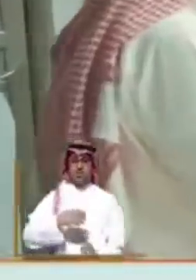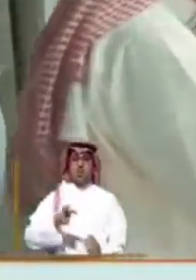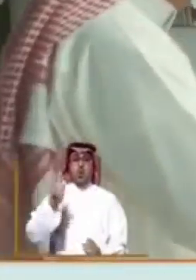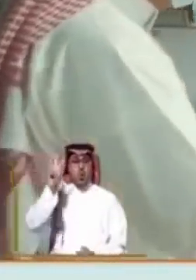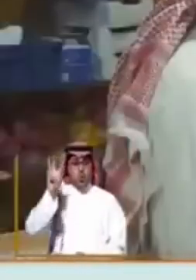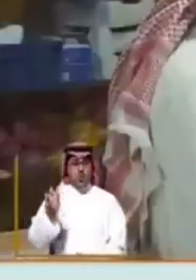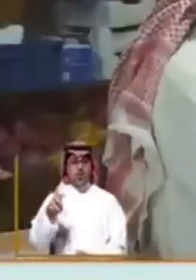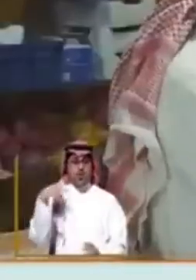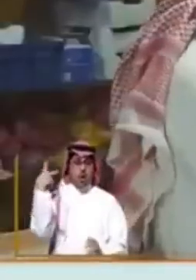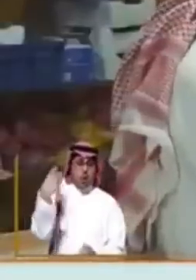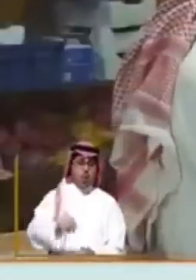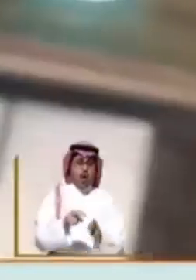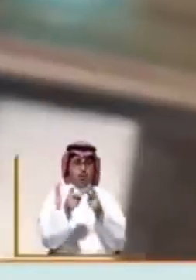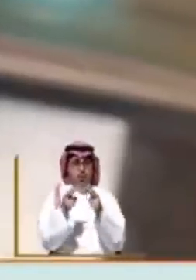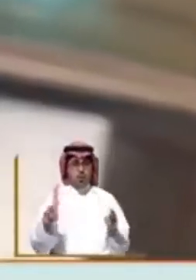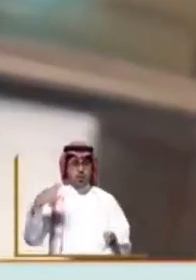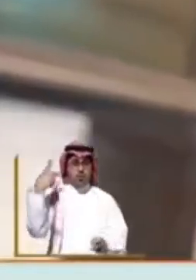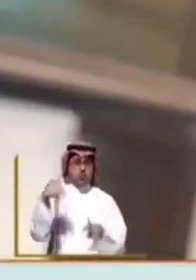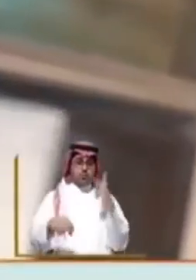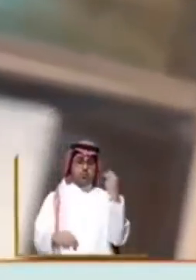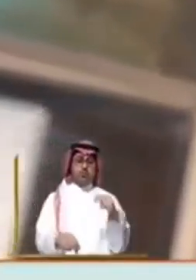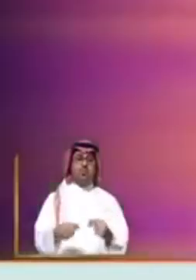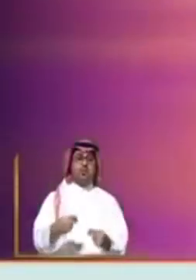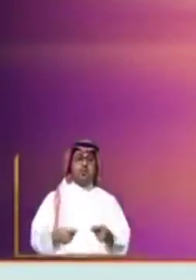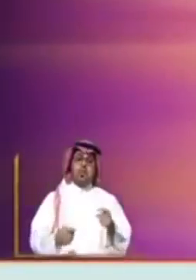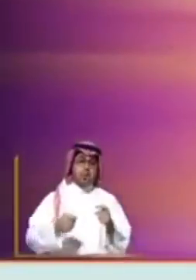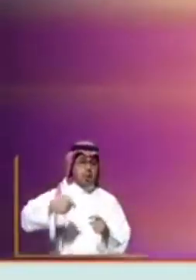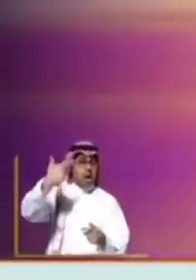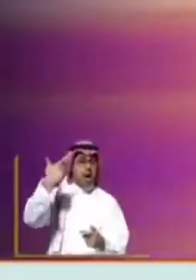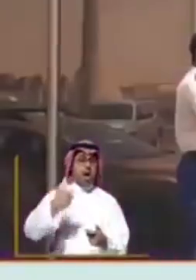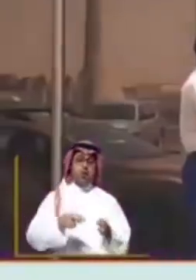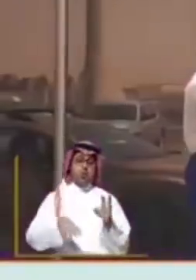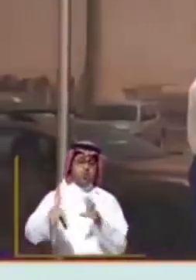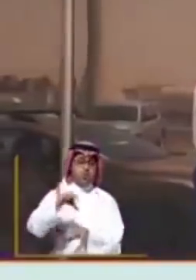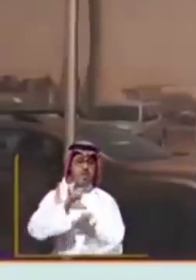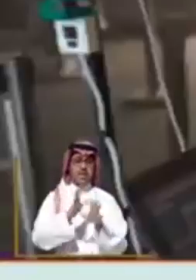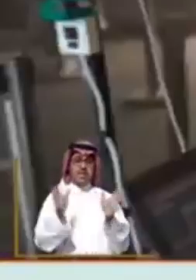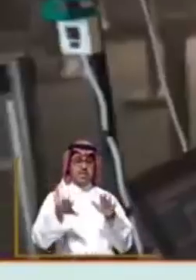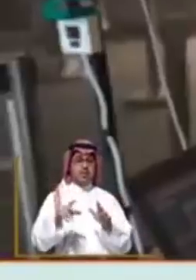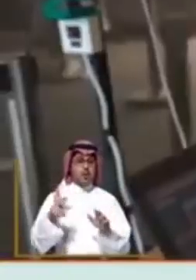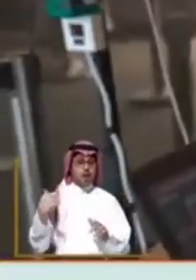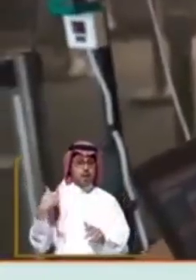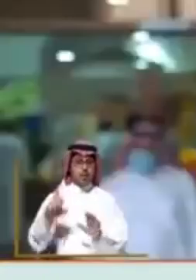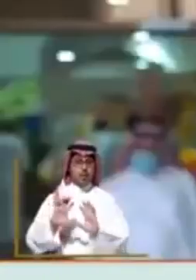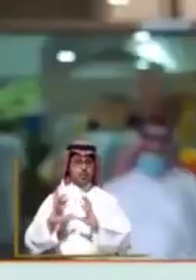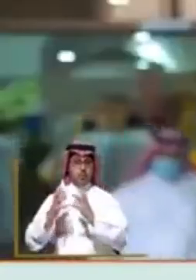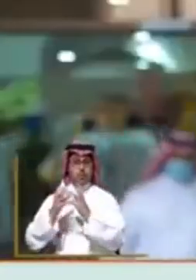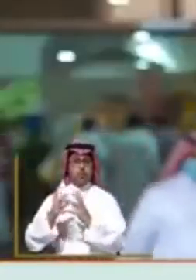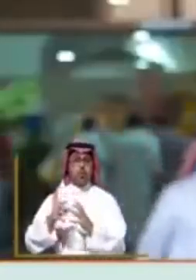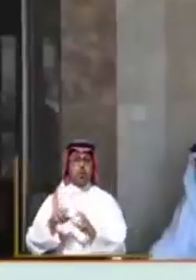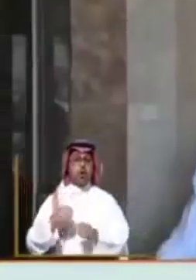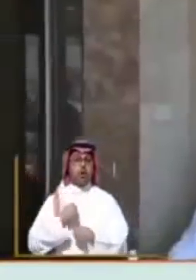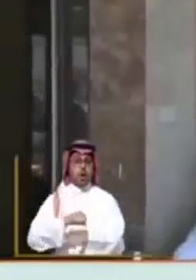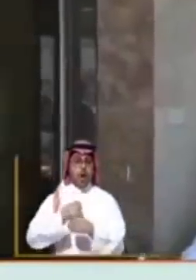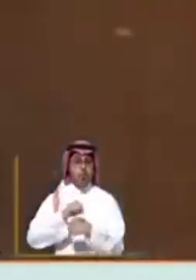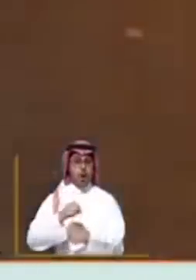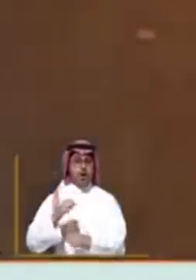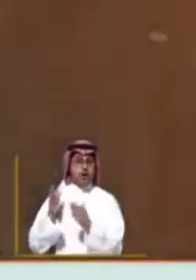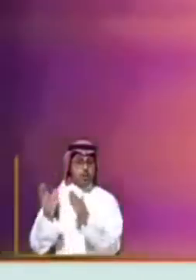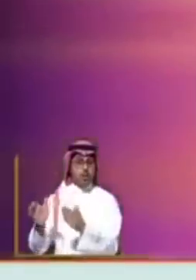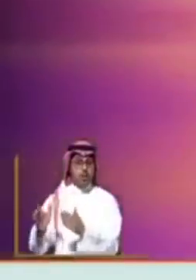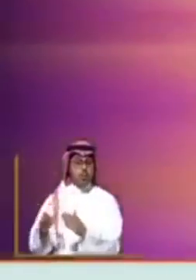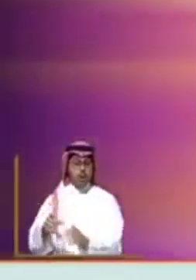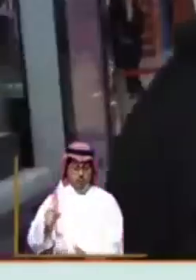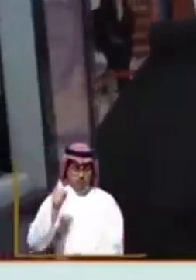في عدم التزام بعض المحلات بالتدابير الصحية الوقائية المرتبطة بفيروس كورونا. وتحرص أمانة